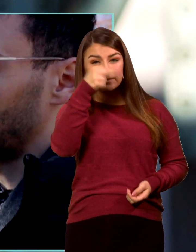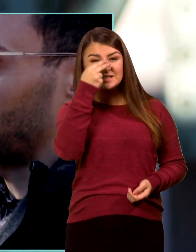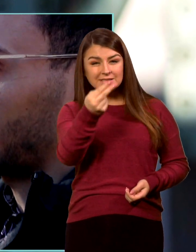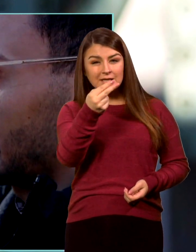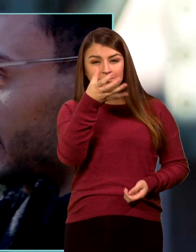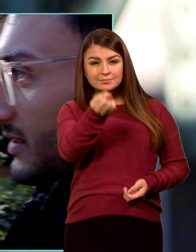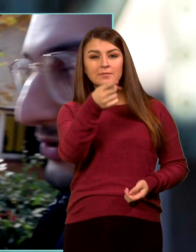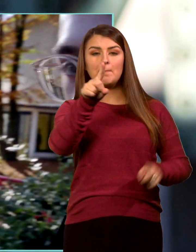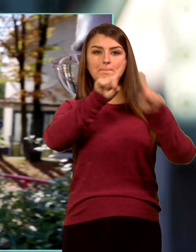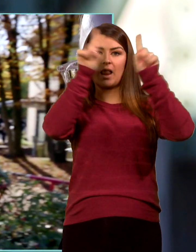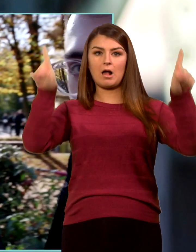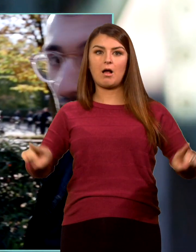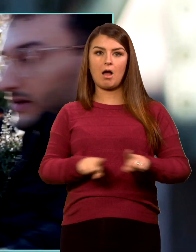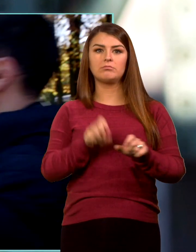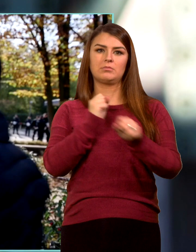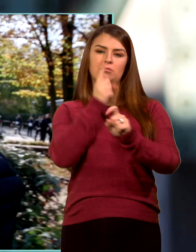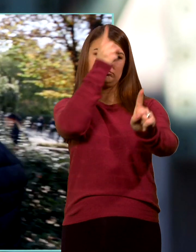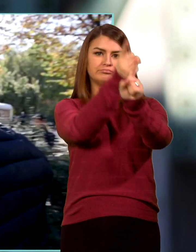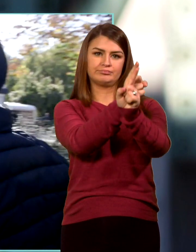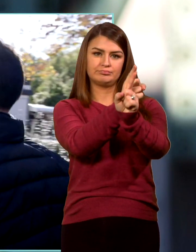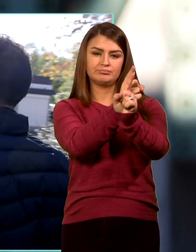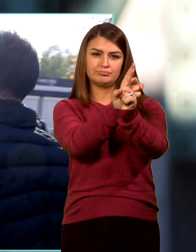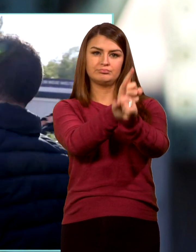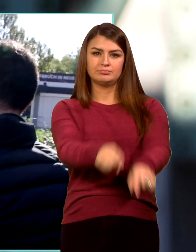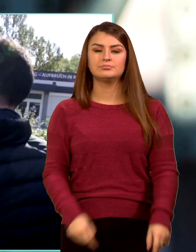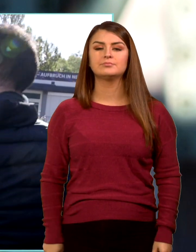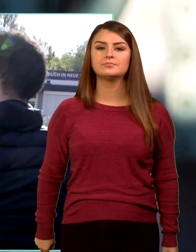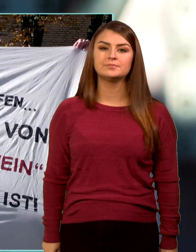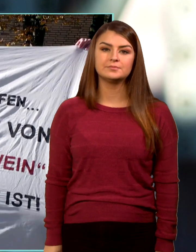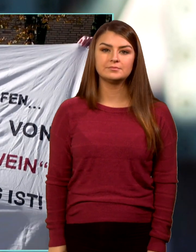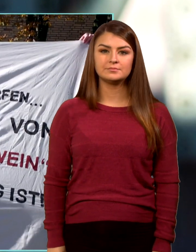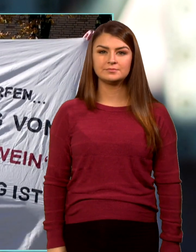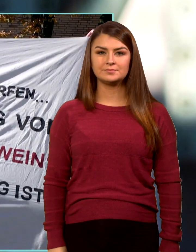jeden Fall schon mal ein Plakat. Da können wir einmal kurz rüber gehen.